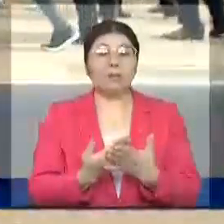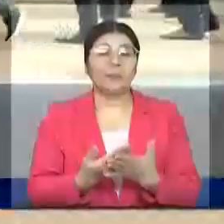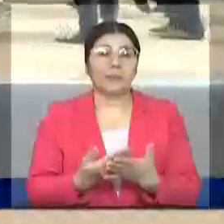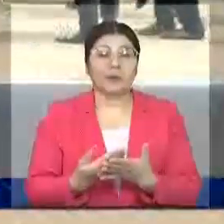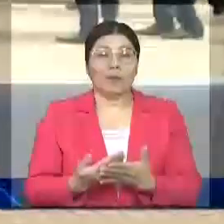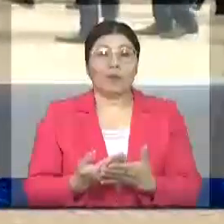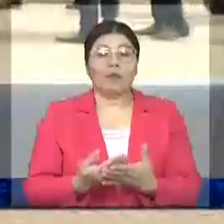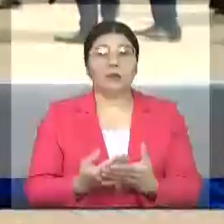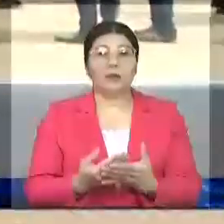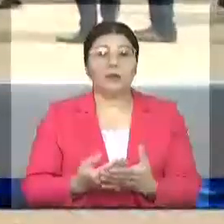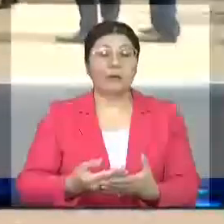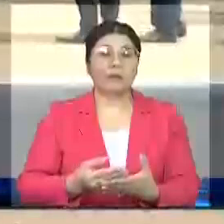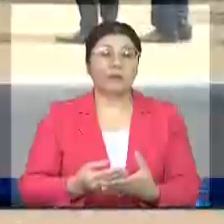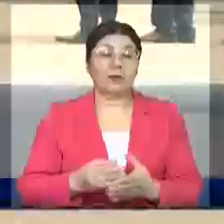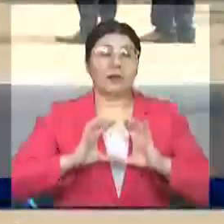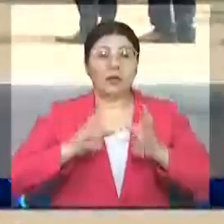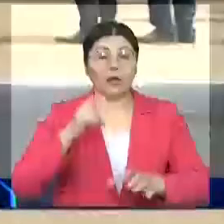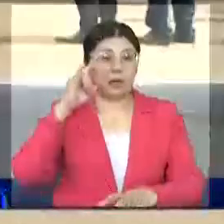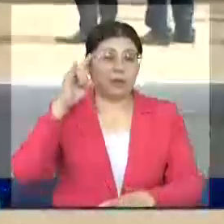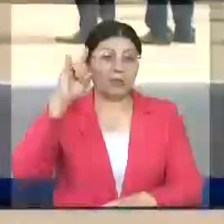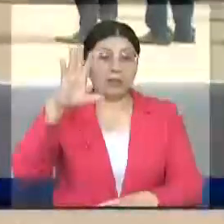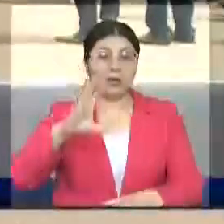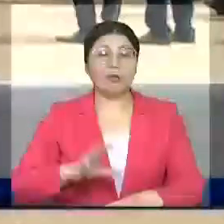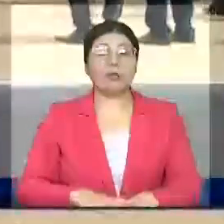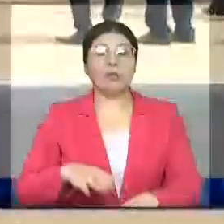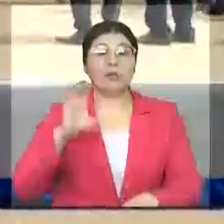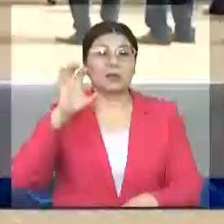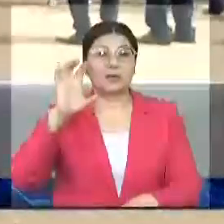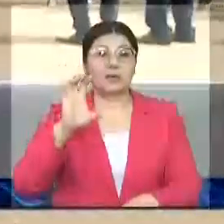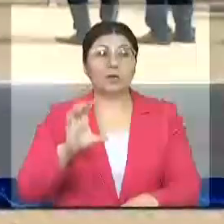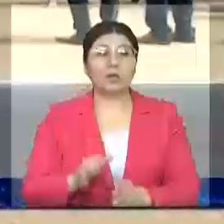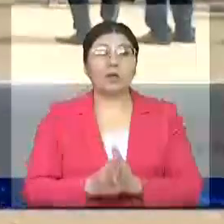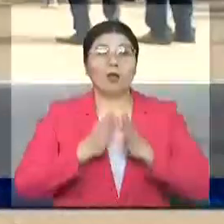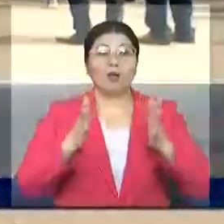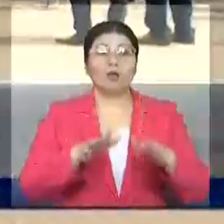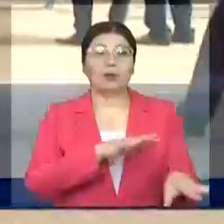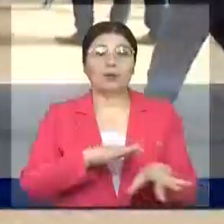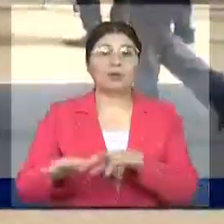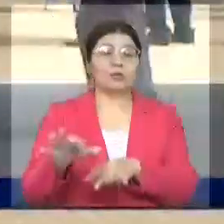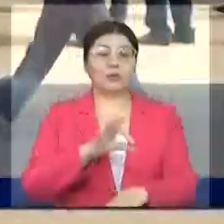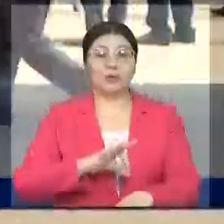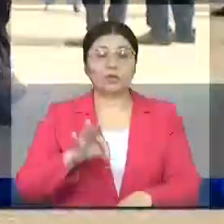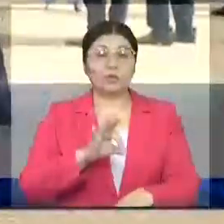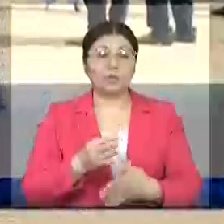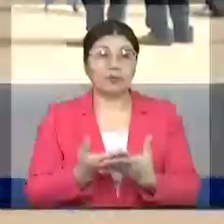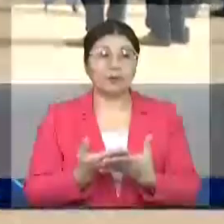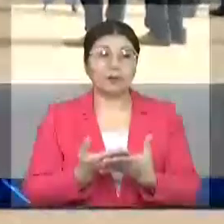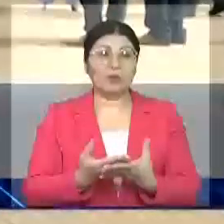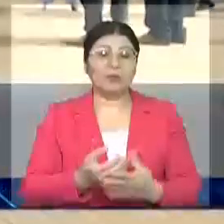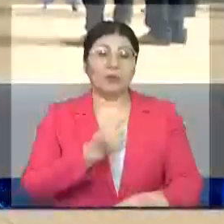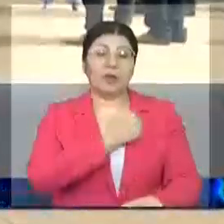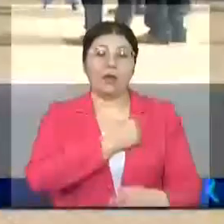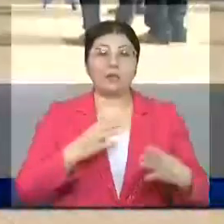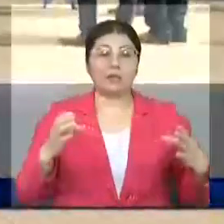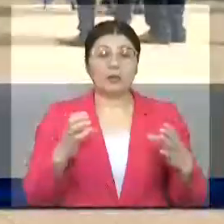әлемге танытатын рәміздер. Сондықтан да бүгін өте үлкен іс-шара. Осы іс-шараға әскери бөлімнен